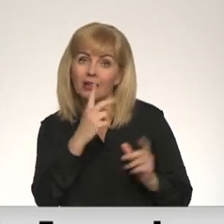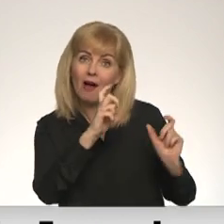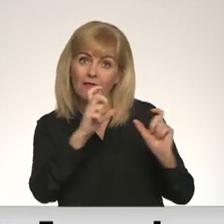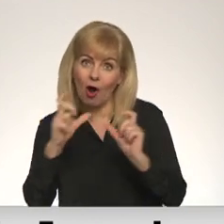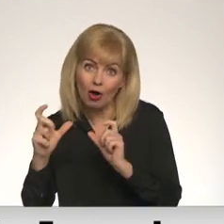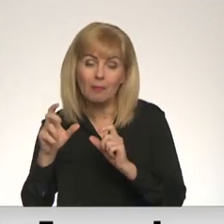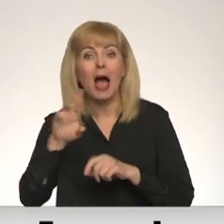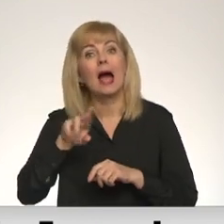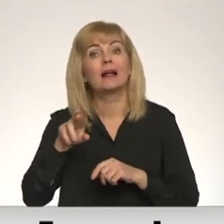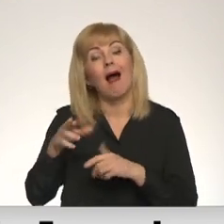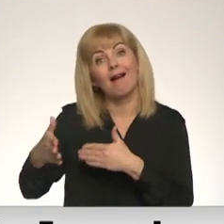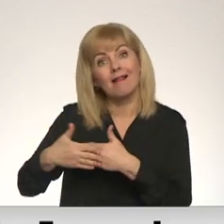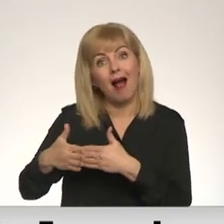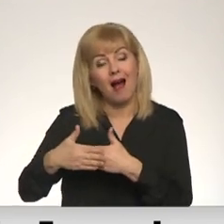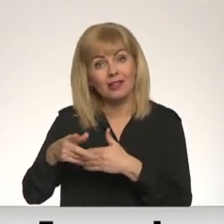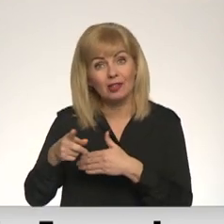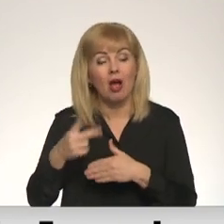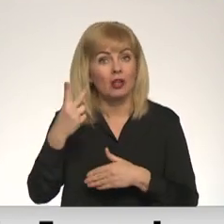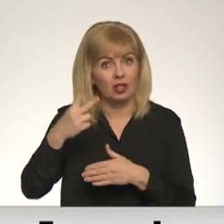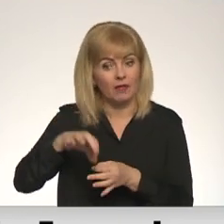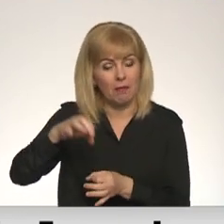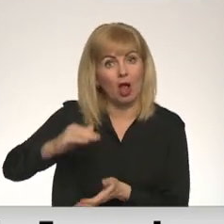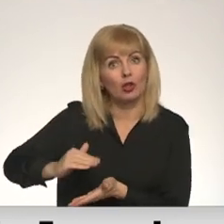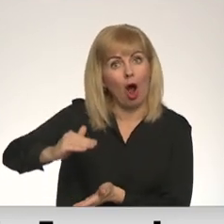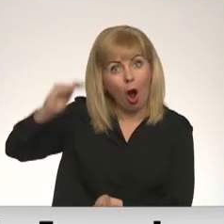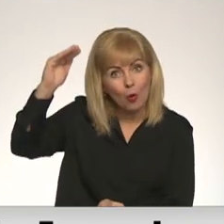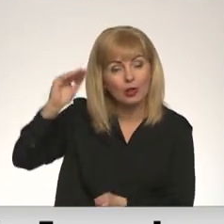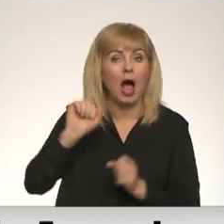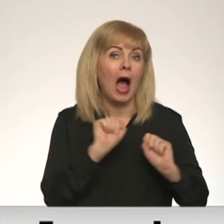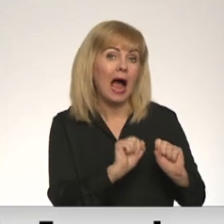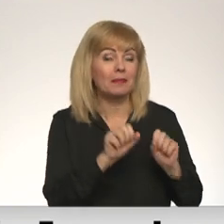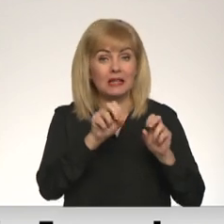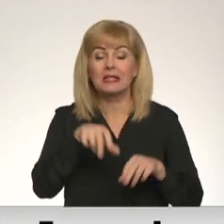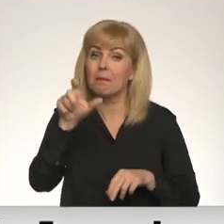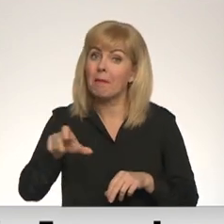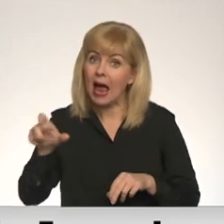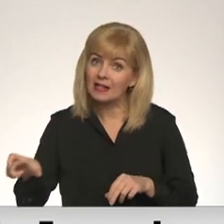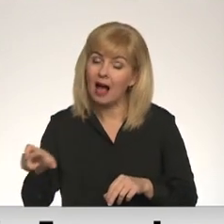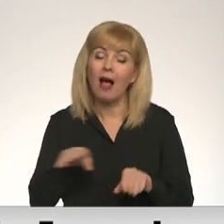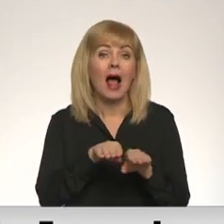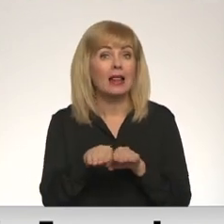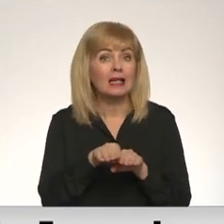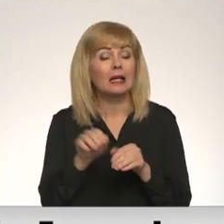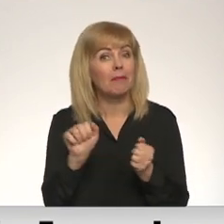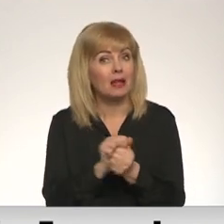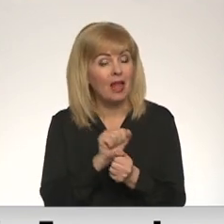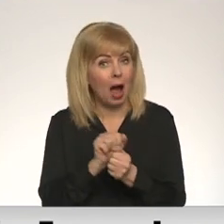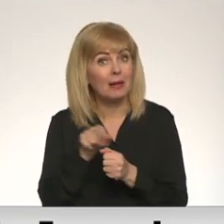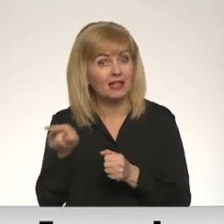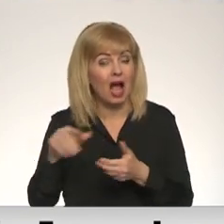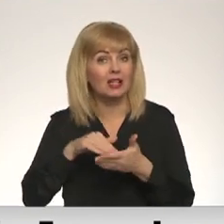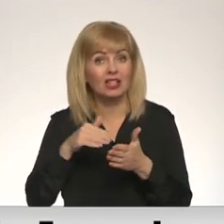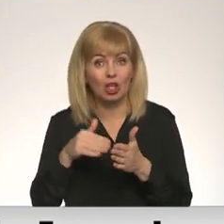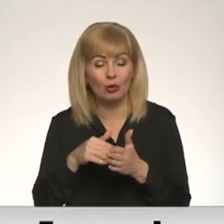Rāznas ezera krostā vītums sasnāca par 2 metru augstumu. Dabas aizsardzības speciālisti izsver, ka leidzīgas dabas parodēbas var redzēt